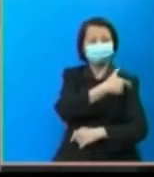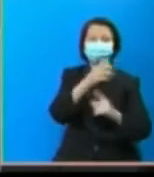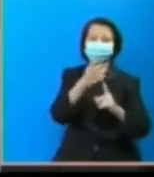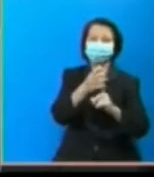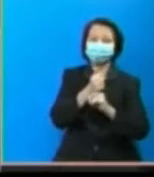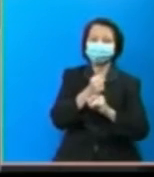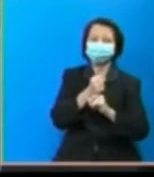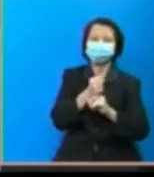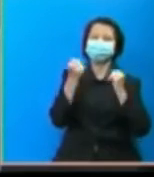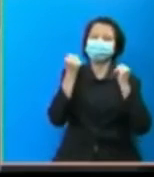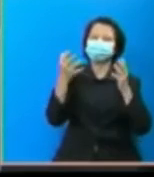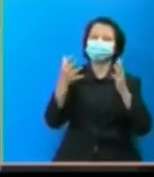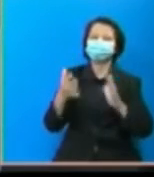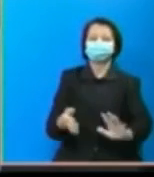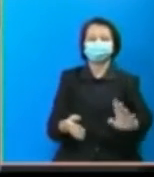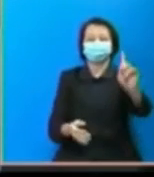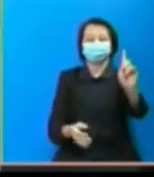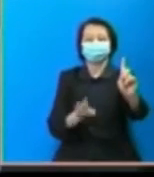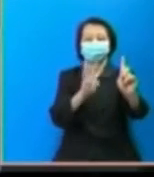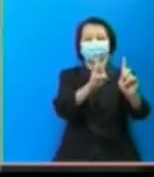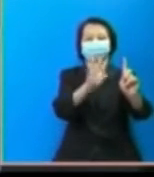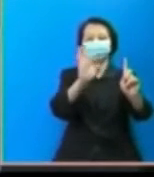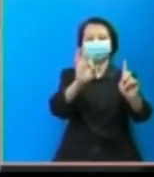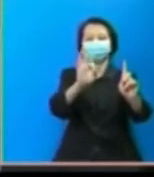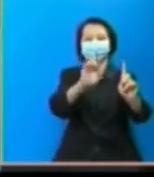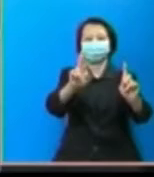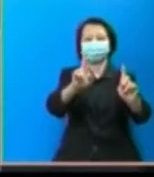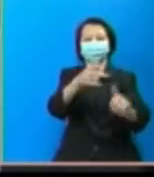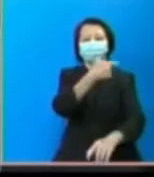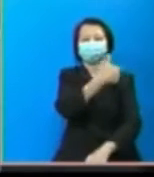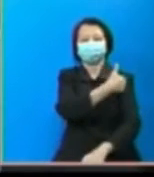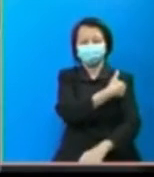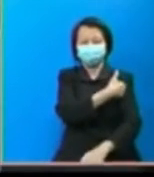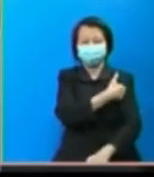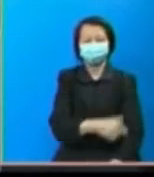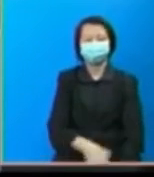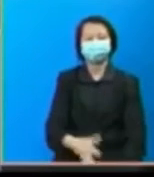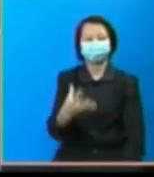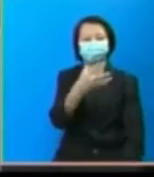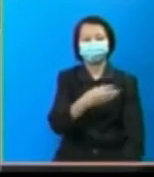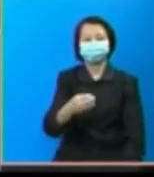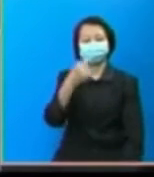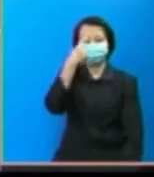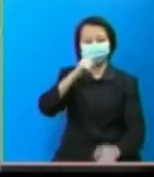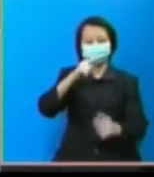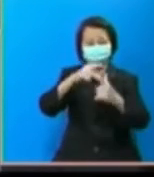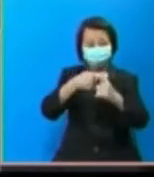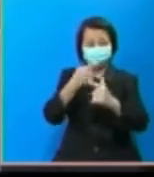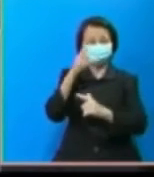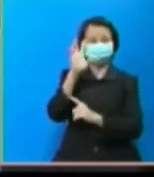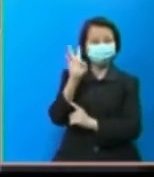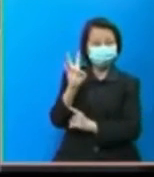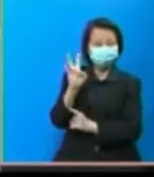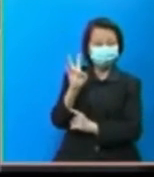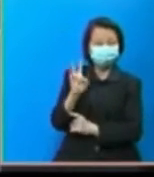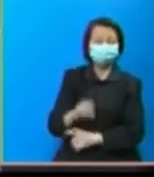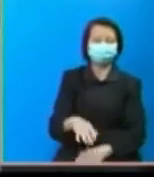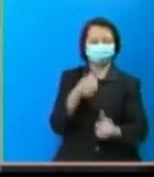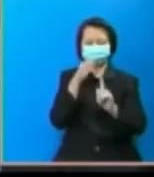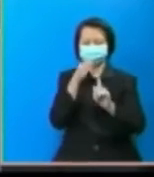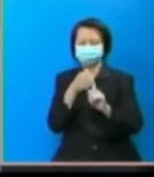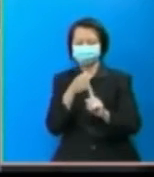dicapai adalah sebanyak 169000 dus manakala bagi bulan julai